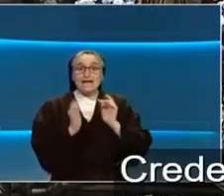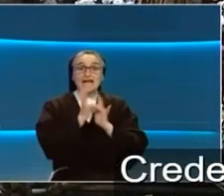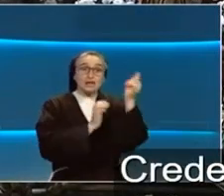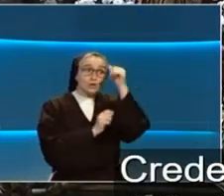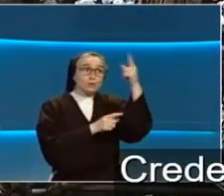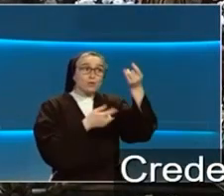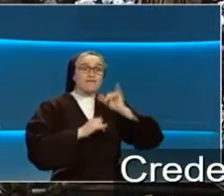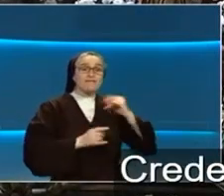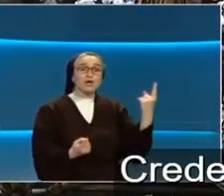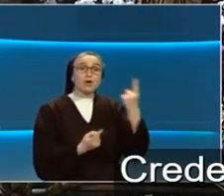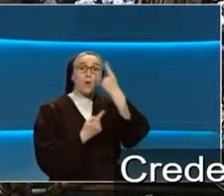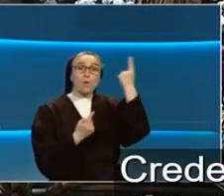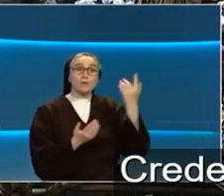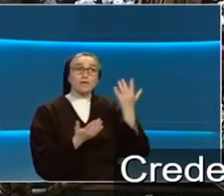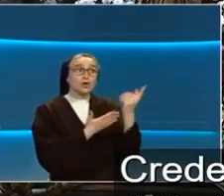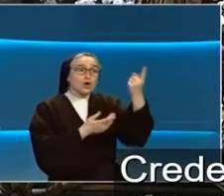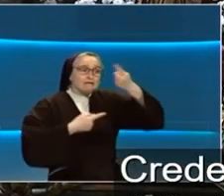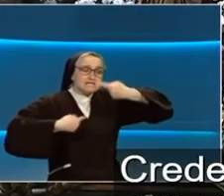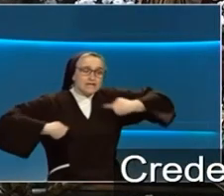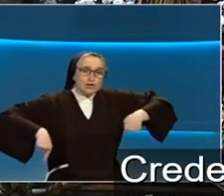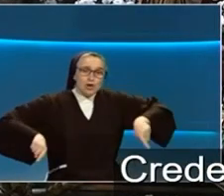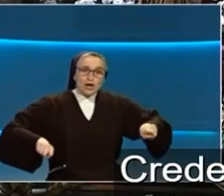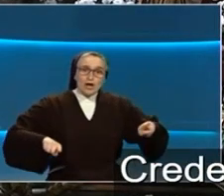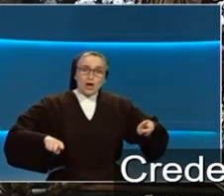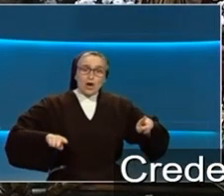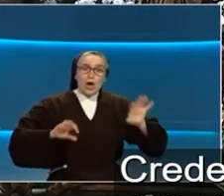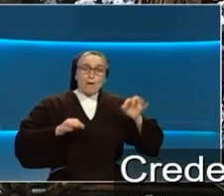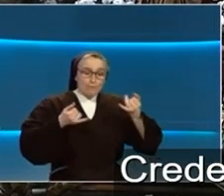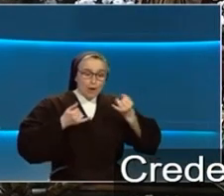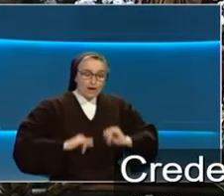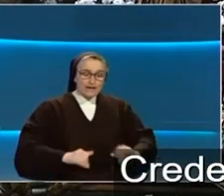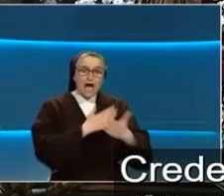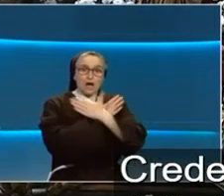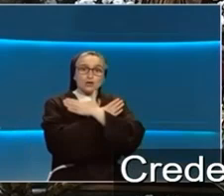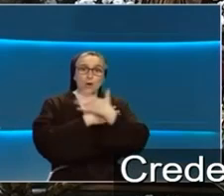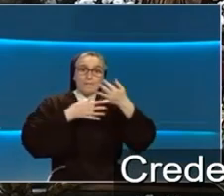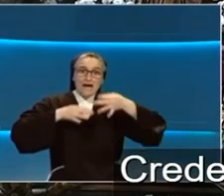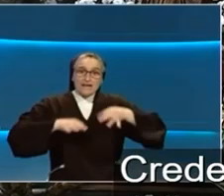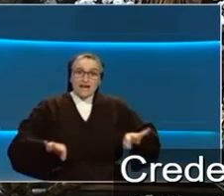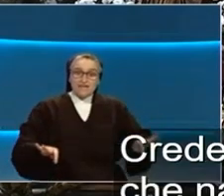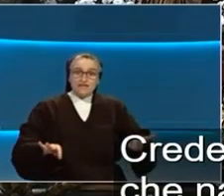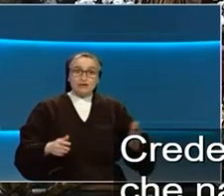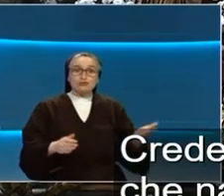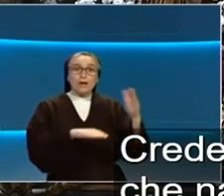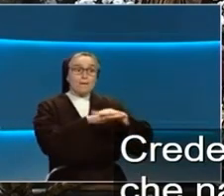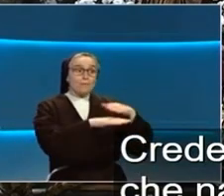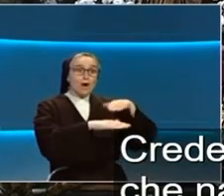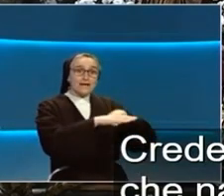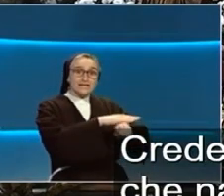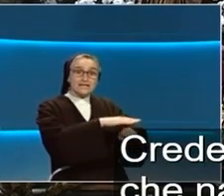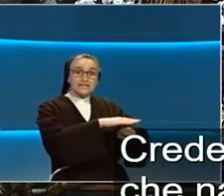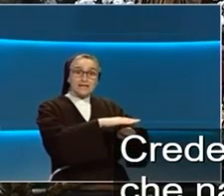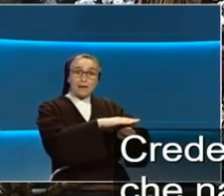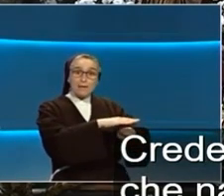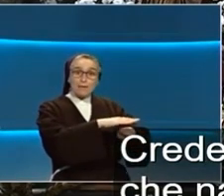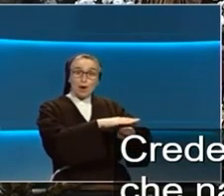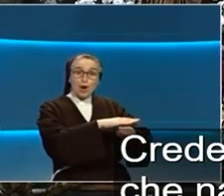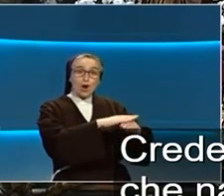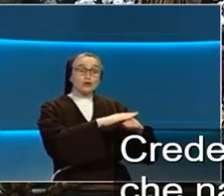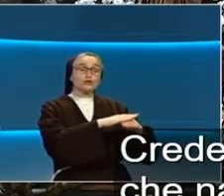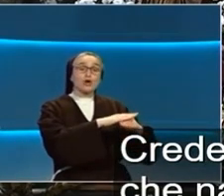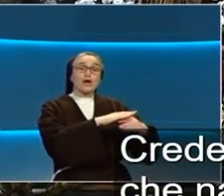Cristo, suo unico figlio, nostro Signore, che nacque da Maria Vergine, morì e fu sepolto,